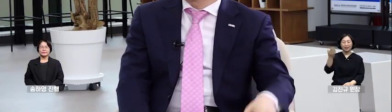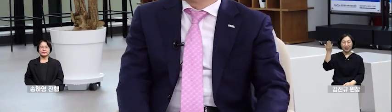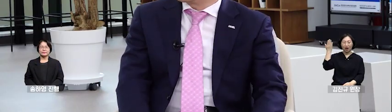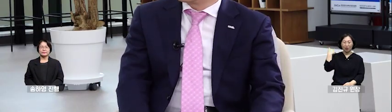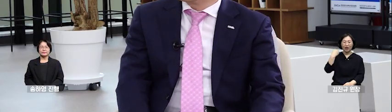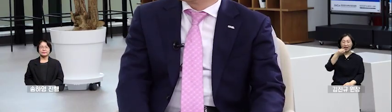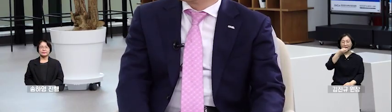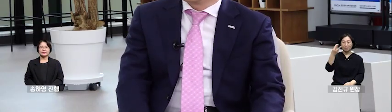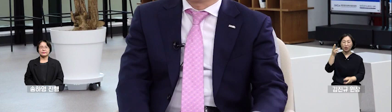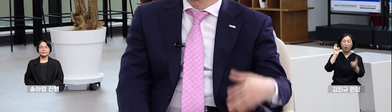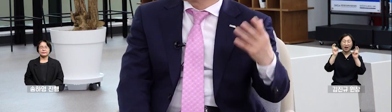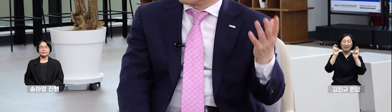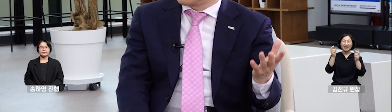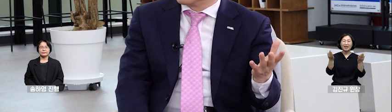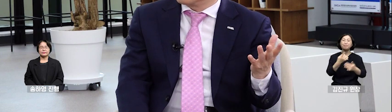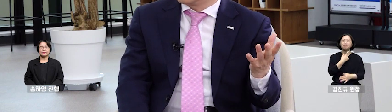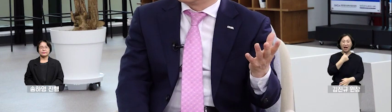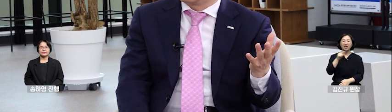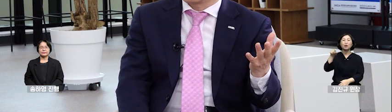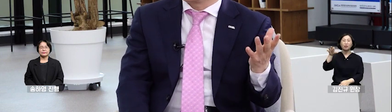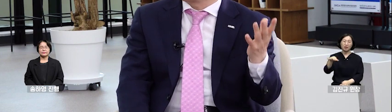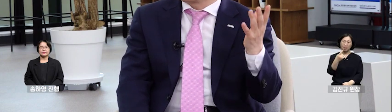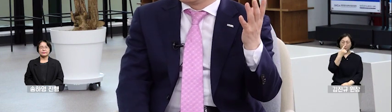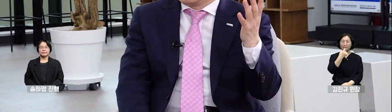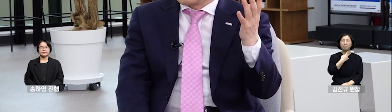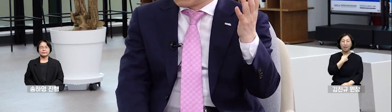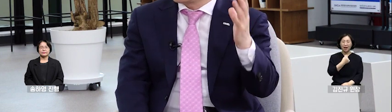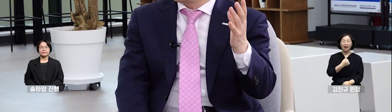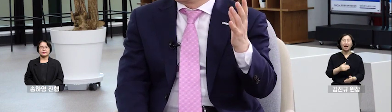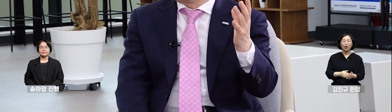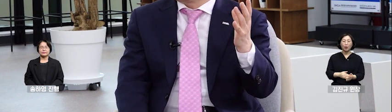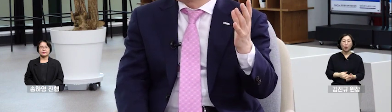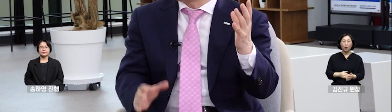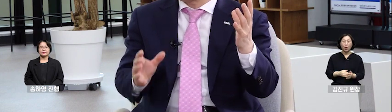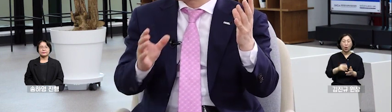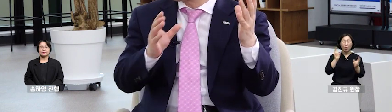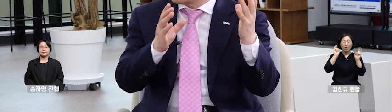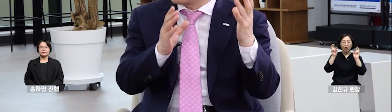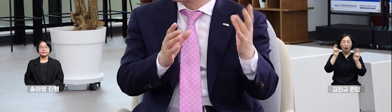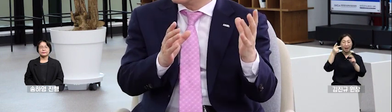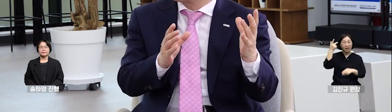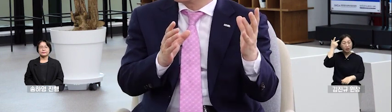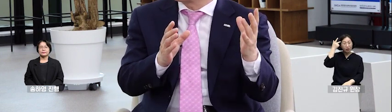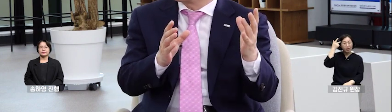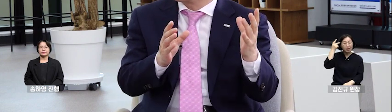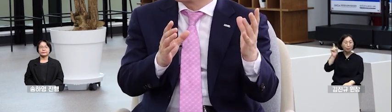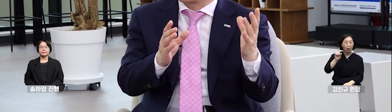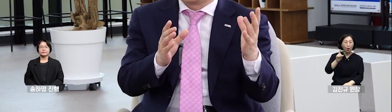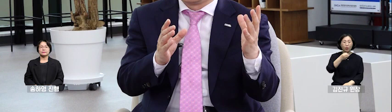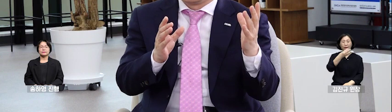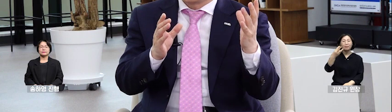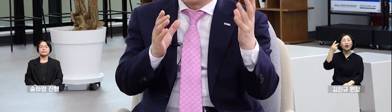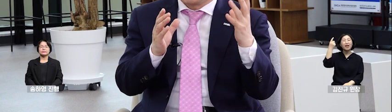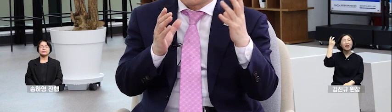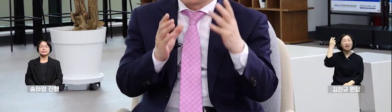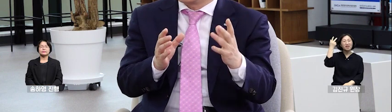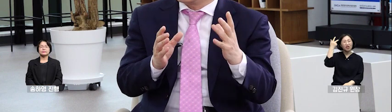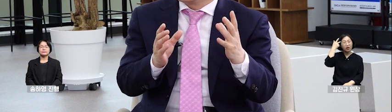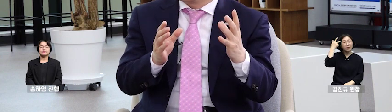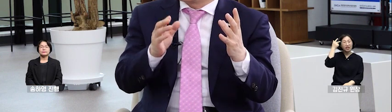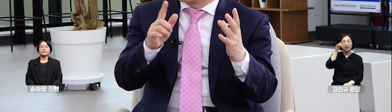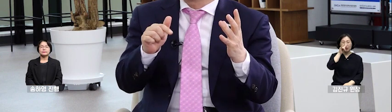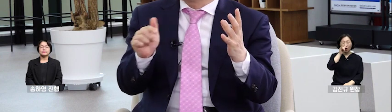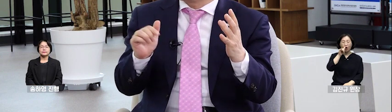삼성에서도 근무를 했는데 거기서도 그렇게 배웠고 요 기본 정신이 뭐냐 삼성 삼성 정순이 라는 게 있거든요 그래서 저도 우리